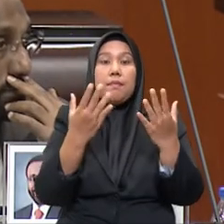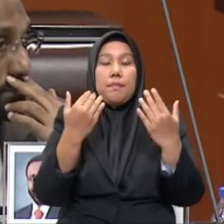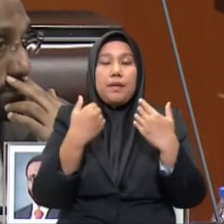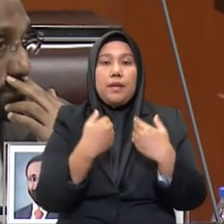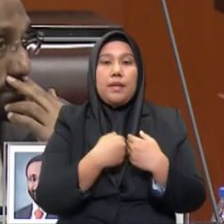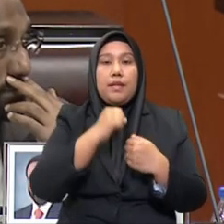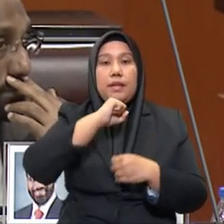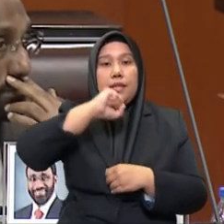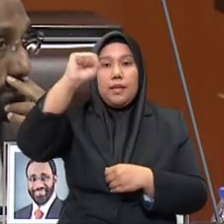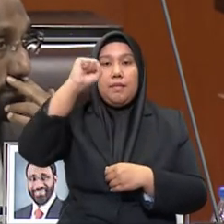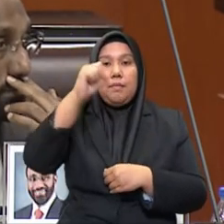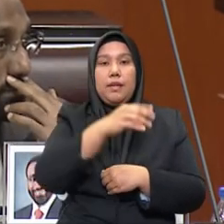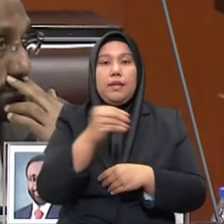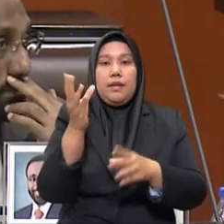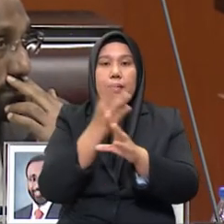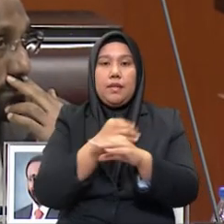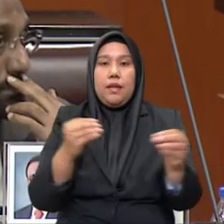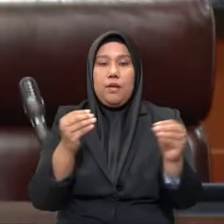kasih.